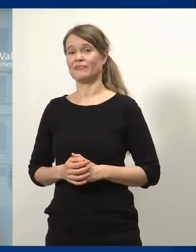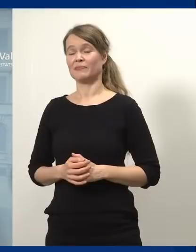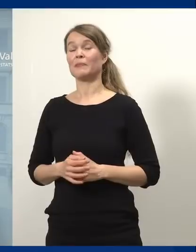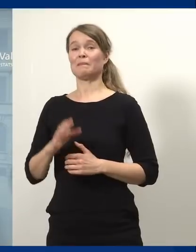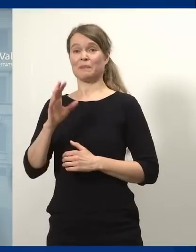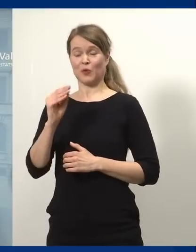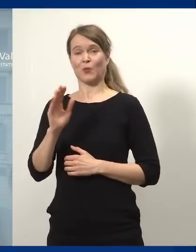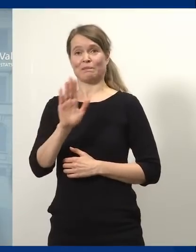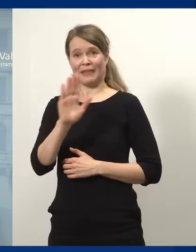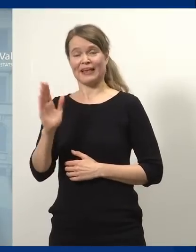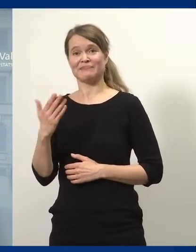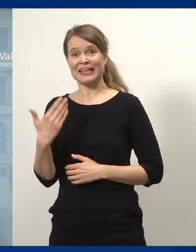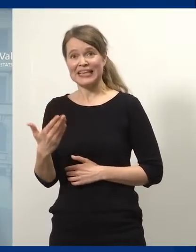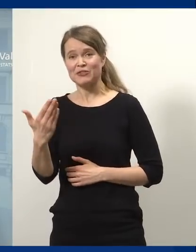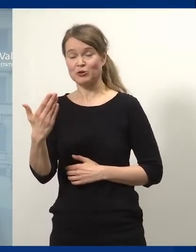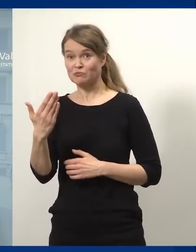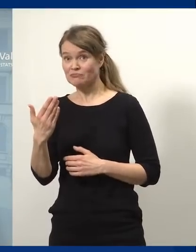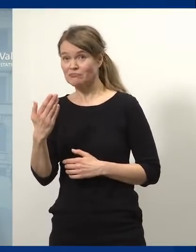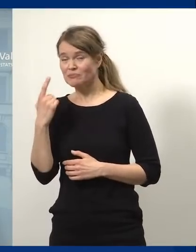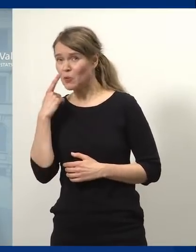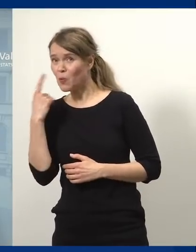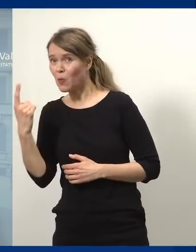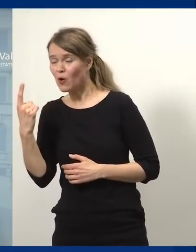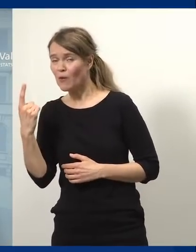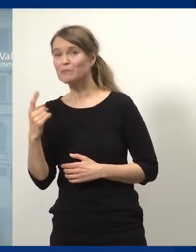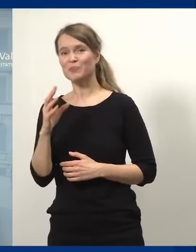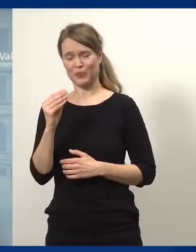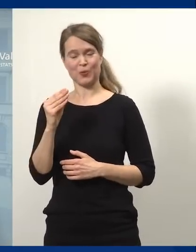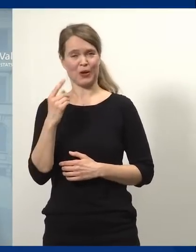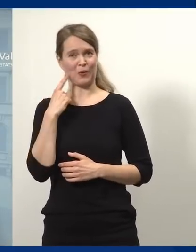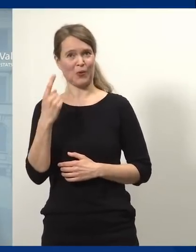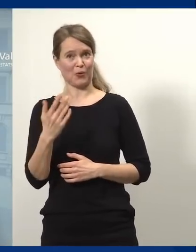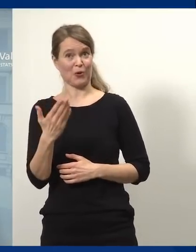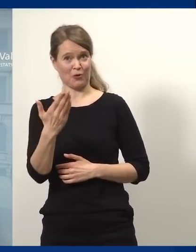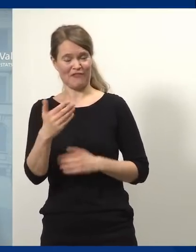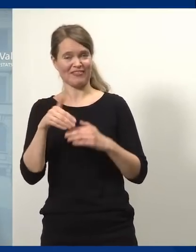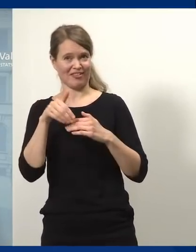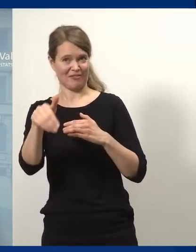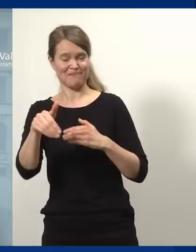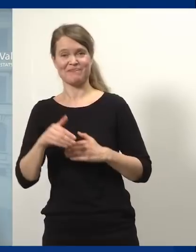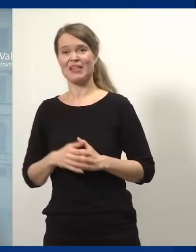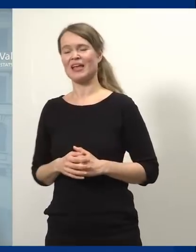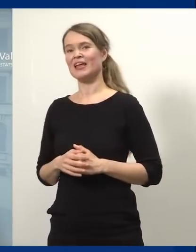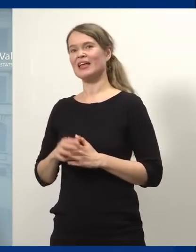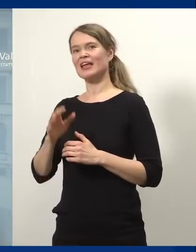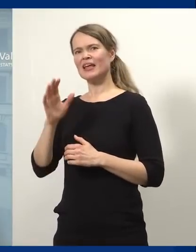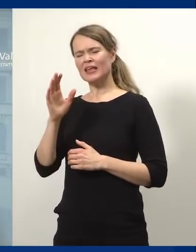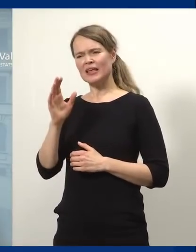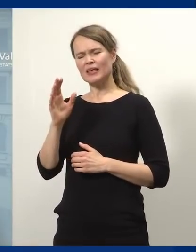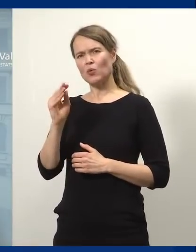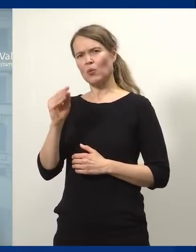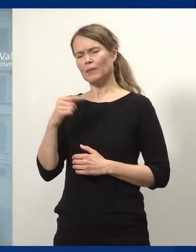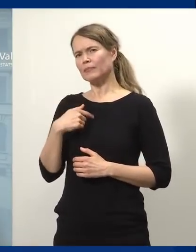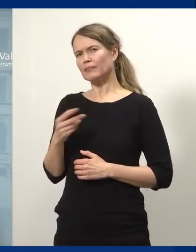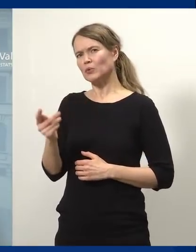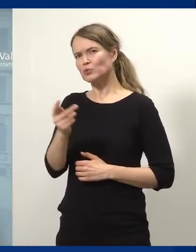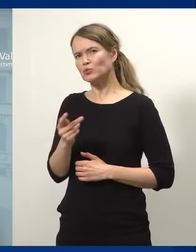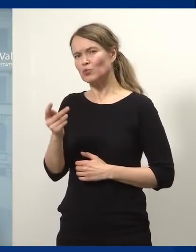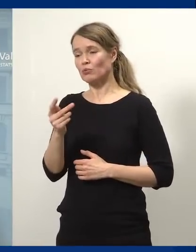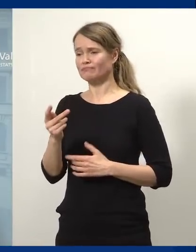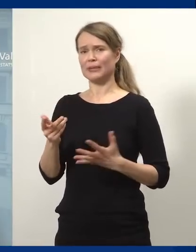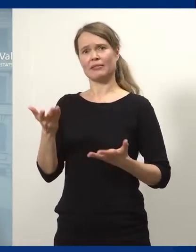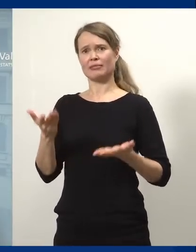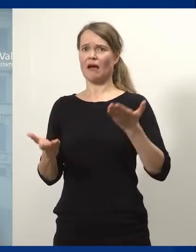Juu, hei, kiitos kysymysvuorosta. Kuuluuko? Kyllä kuuluu. Ole hyvä ja jatka vain. Joo, kysyisin ihan sellaista.